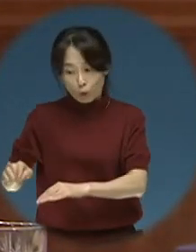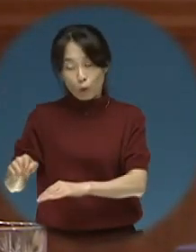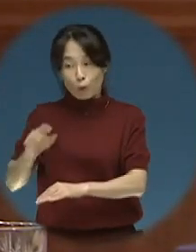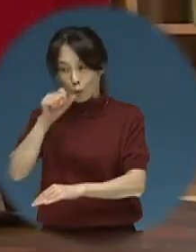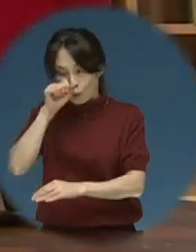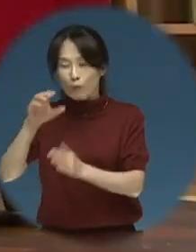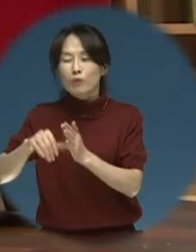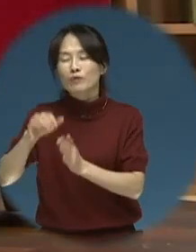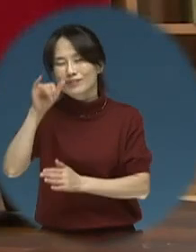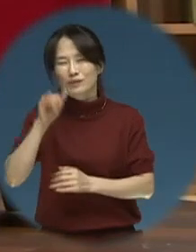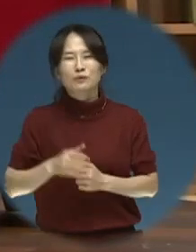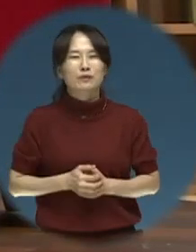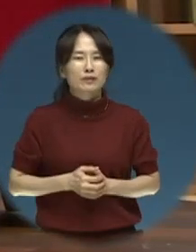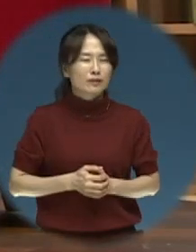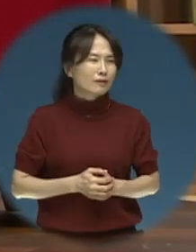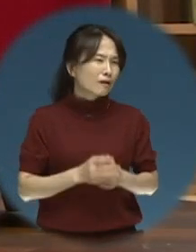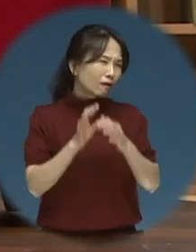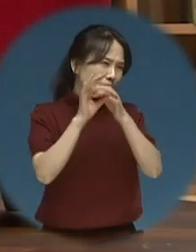노력하시는 거구나.